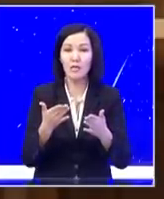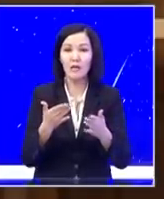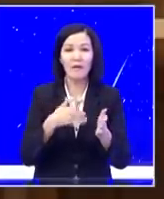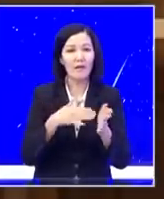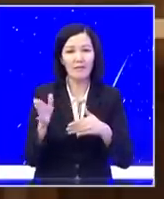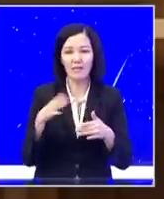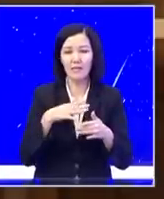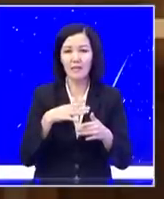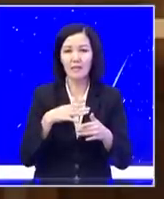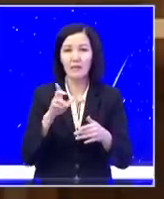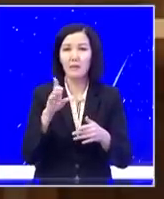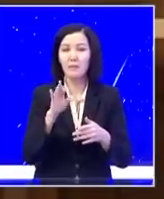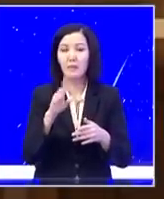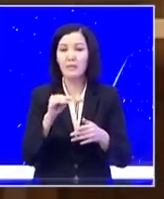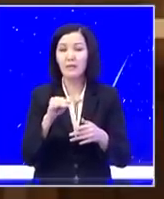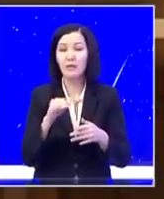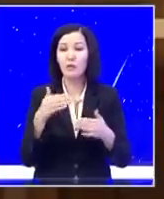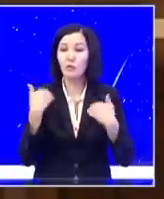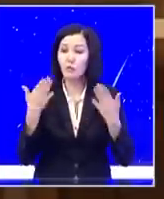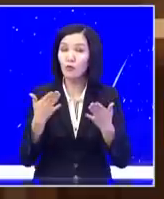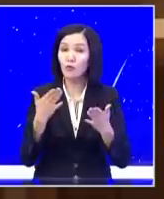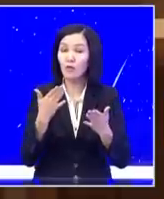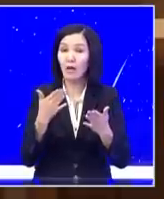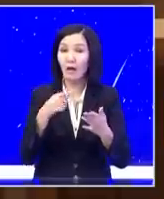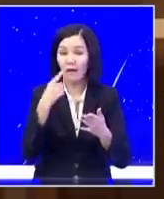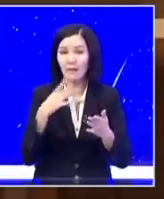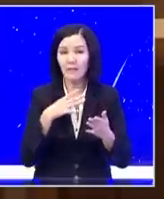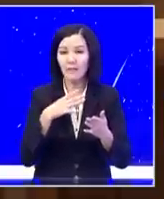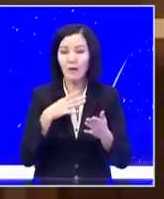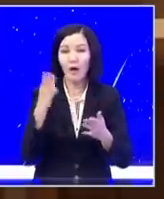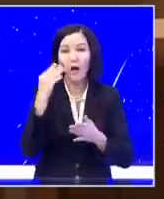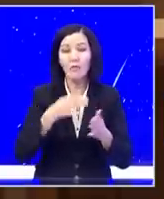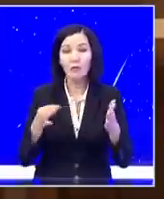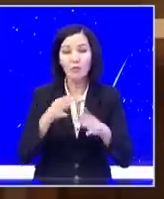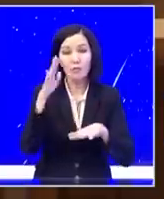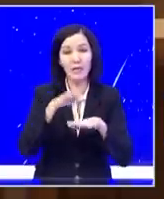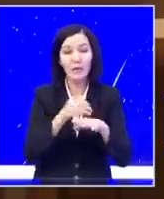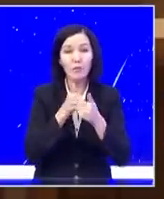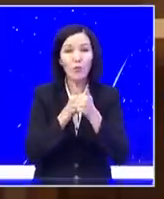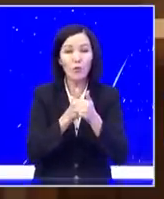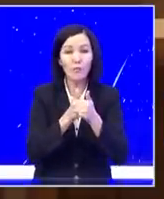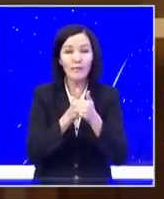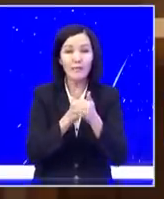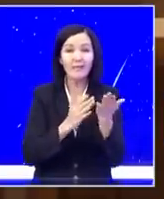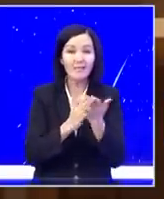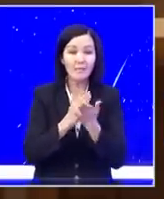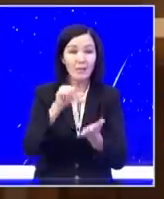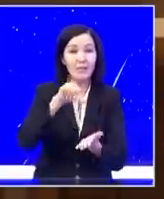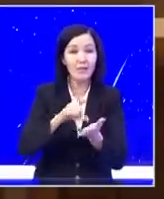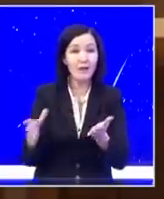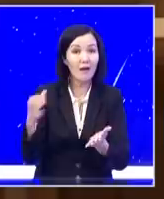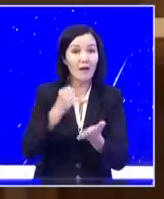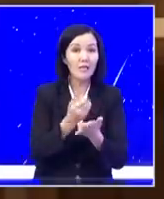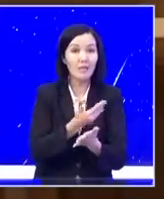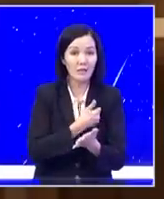менің орынбасарым бар. Енді үлкен өсім оған. Алматы облысының орынбасары деген. Ол маған, аға мен